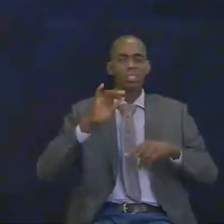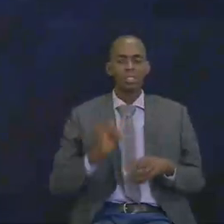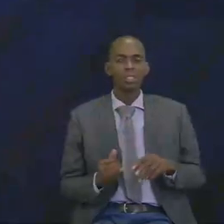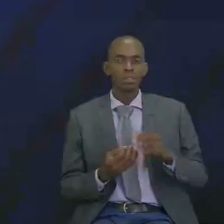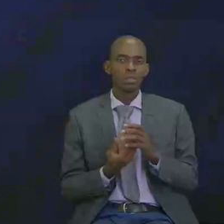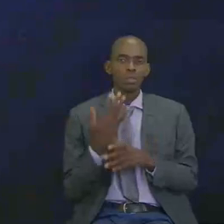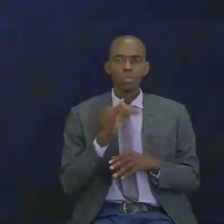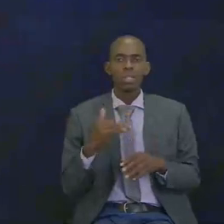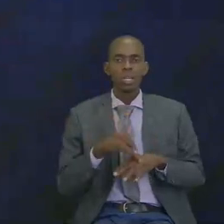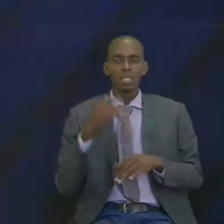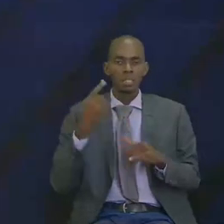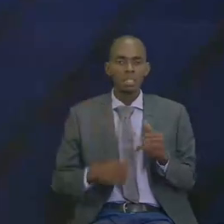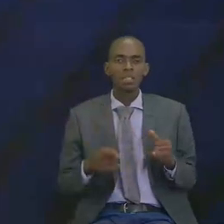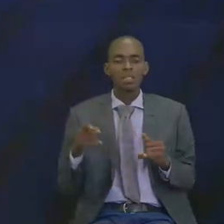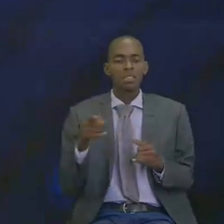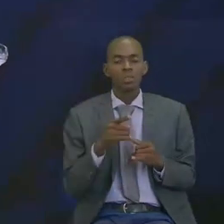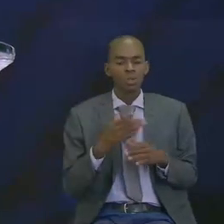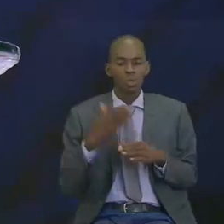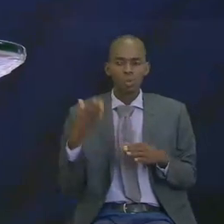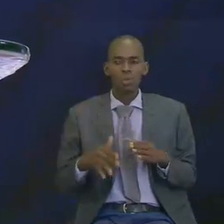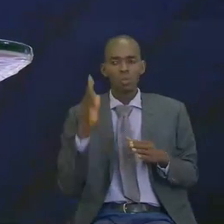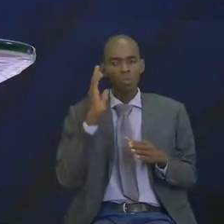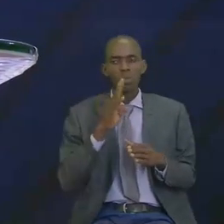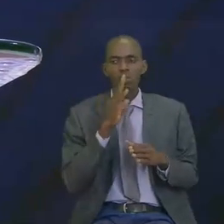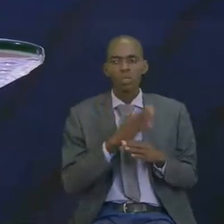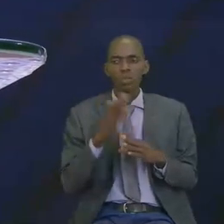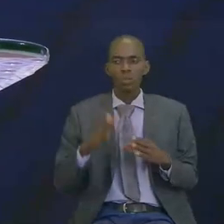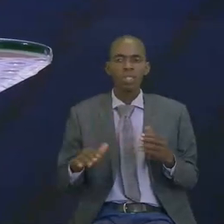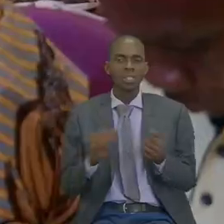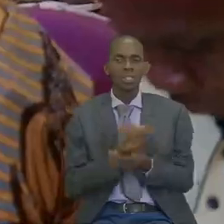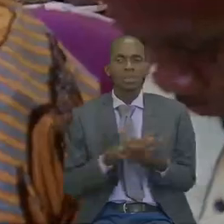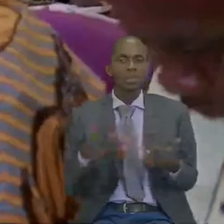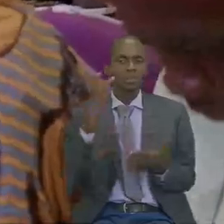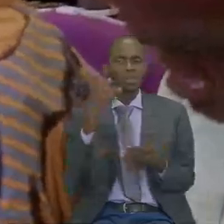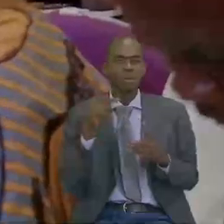et finalement ils seront totalement détruits. Nous allons voir la troisième partie ici.